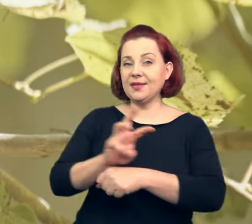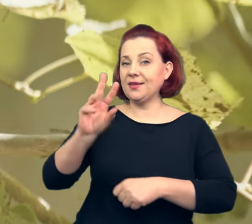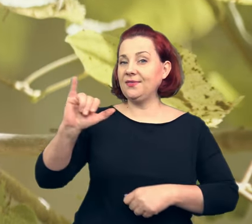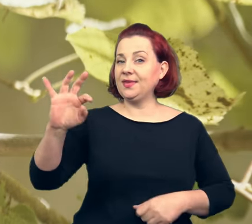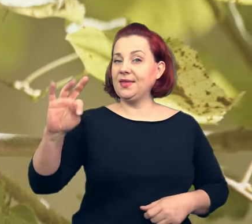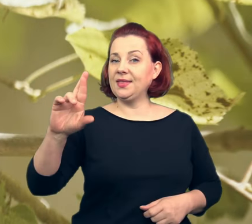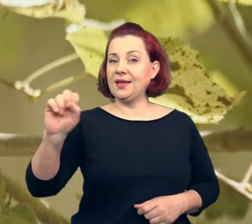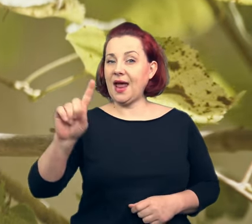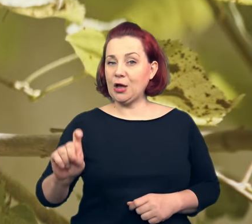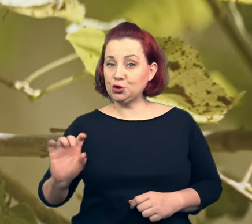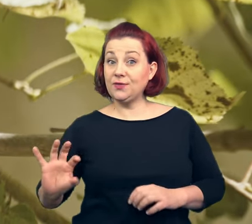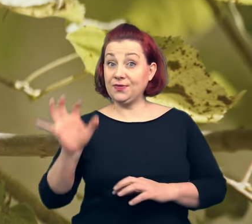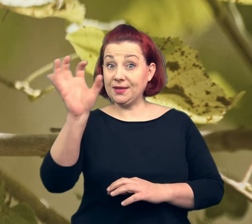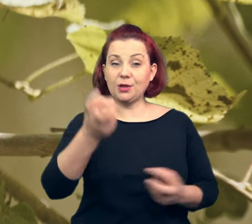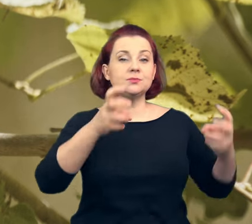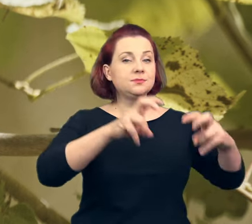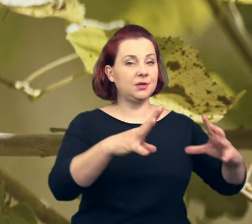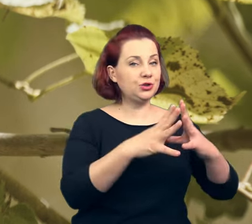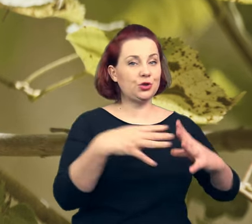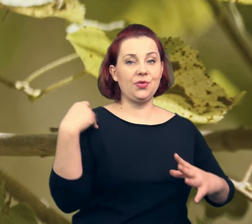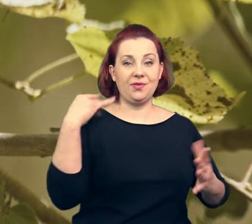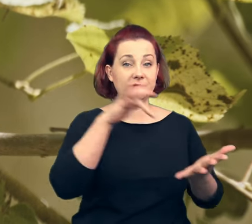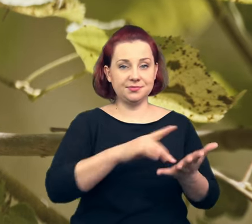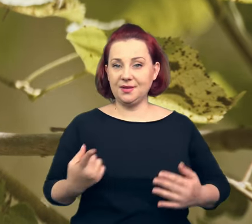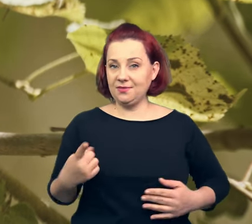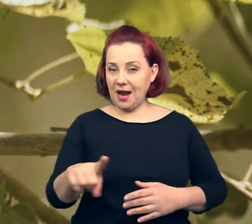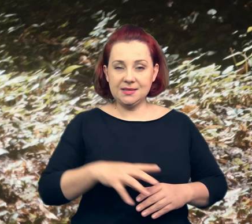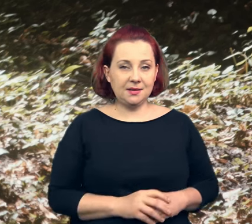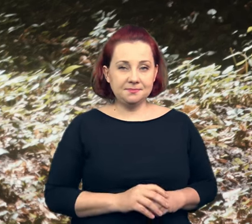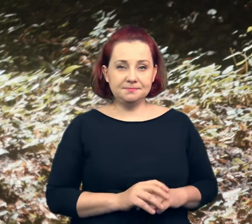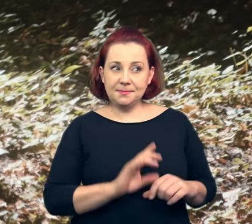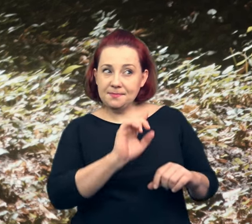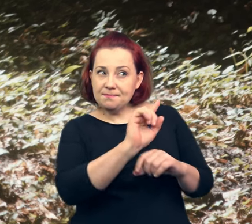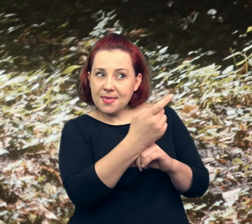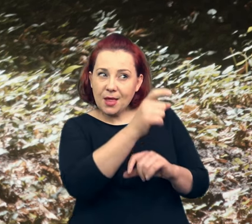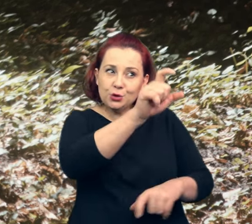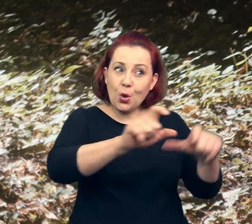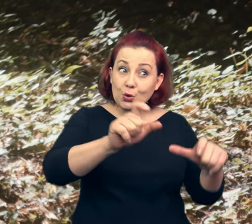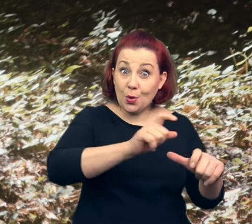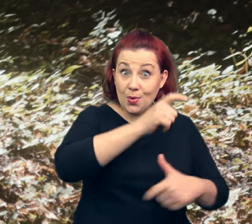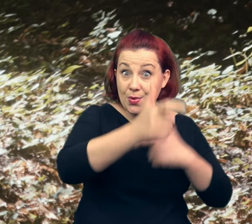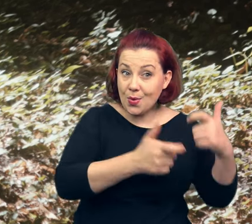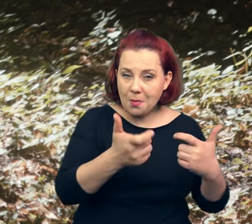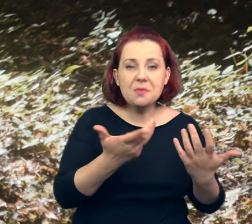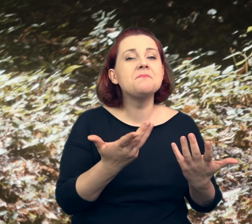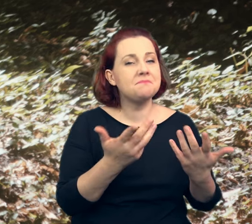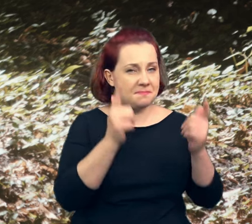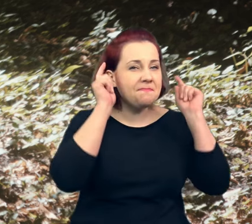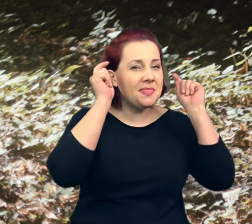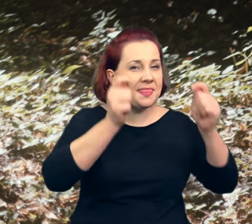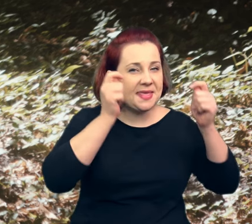Technika witrażowa powstała w X wieku we Francji. Pierwsi wykonawcy witraży to